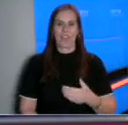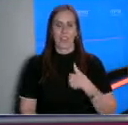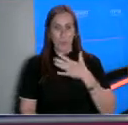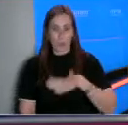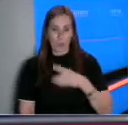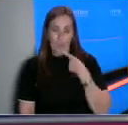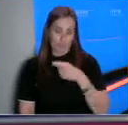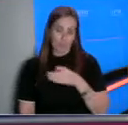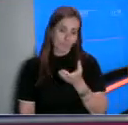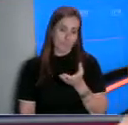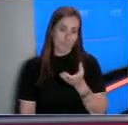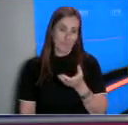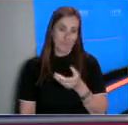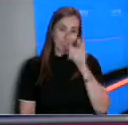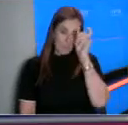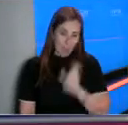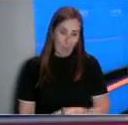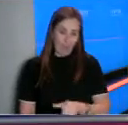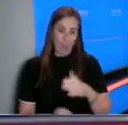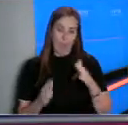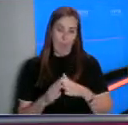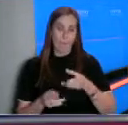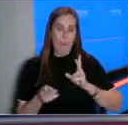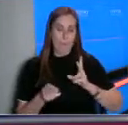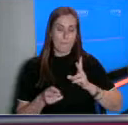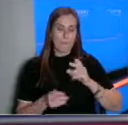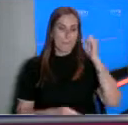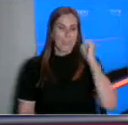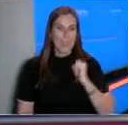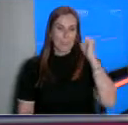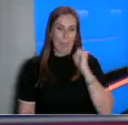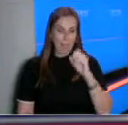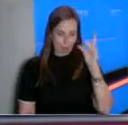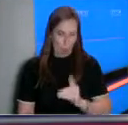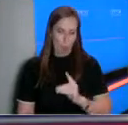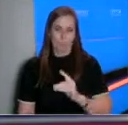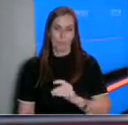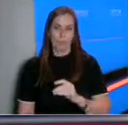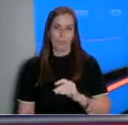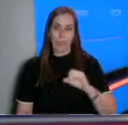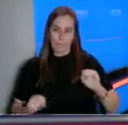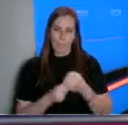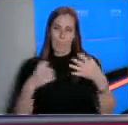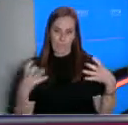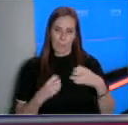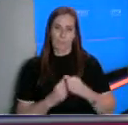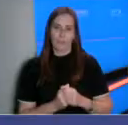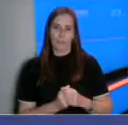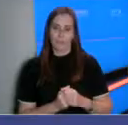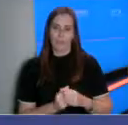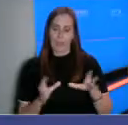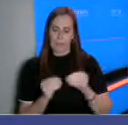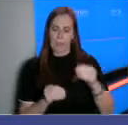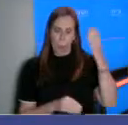רוצה להגדיר אותך בתור תושבת מצפה רמון, שזה הדבר החשוב, פעילה חברתית